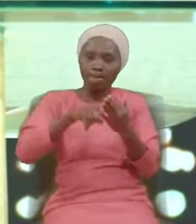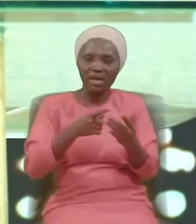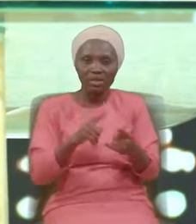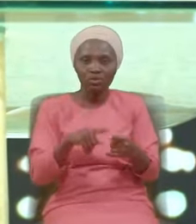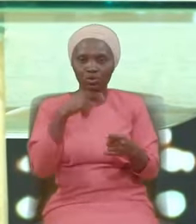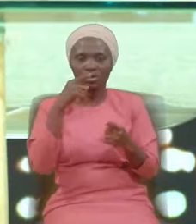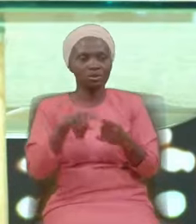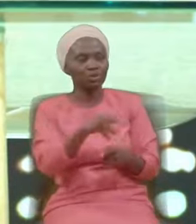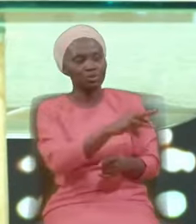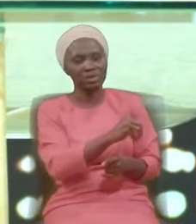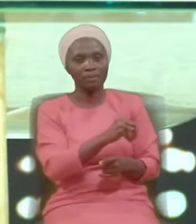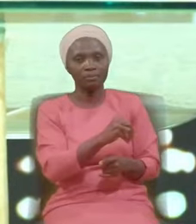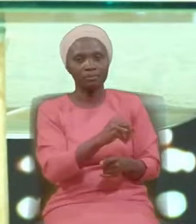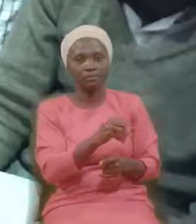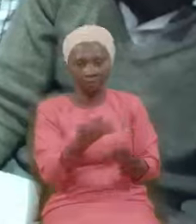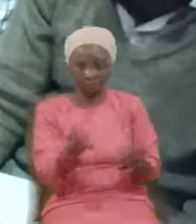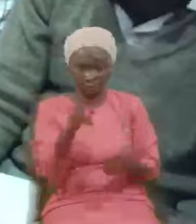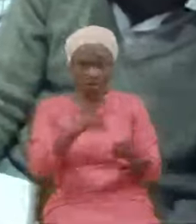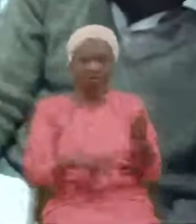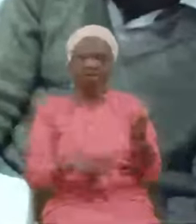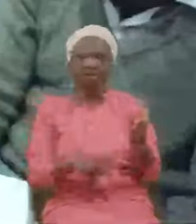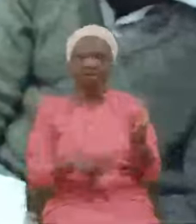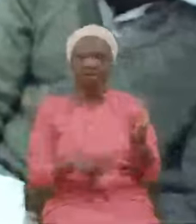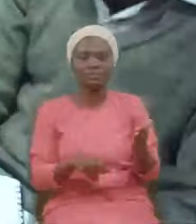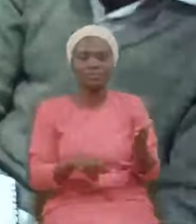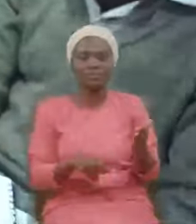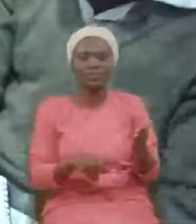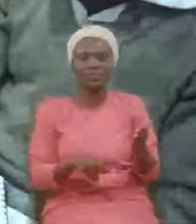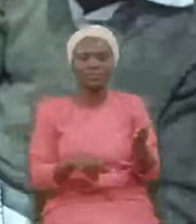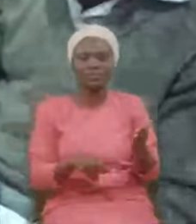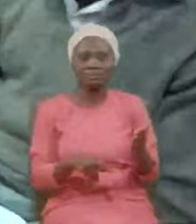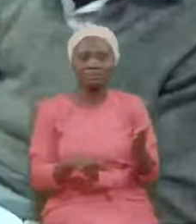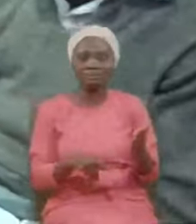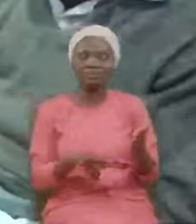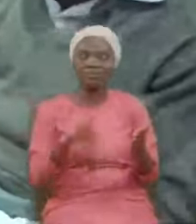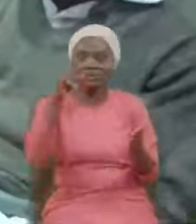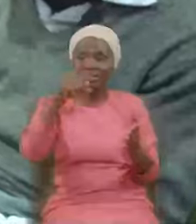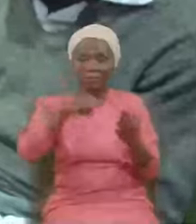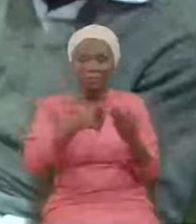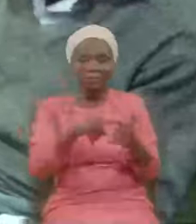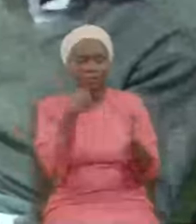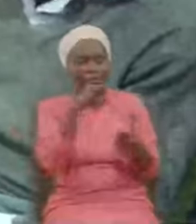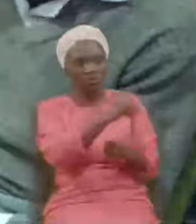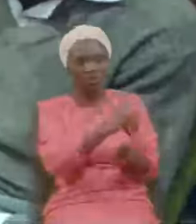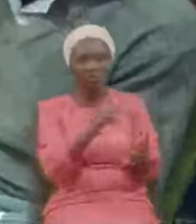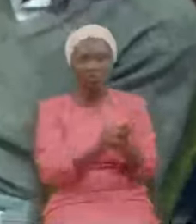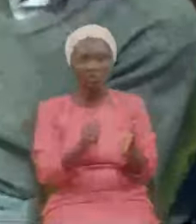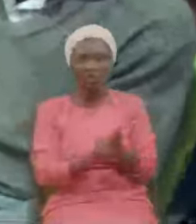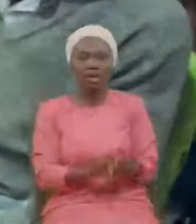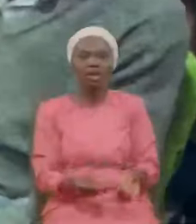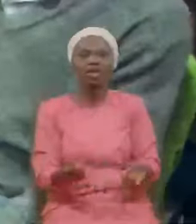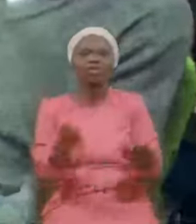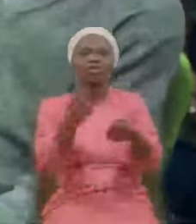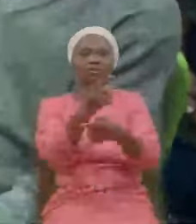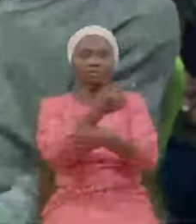dire, lisez cela, aujourd'hui, cette parole de l'Écriture que vous venez d'entendre est